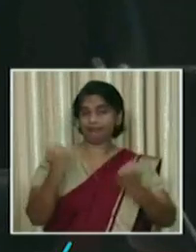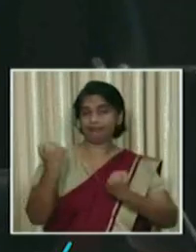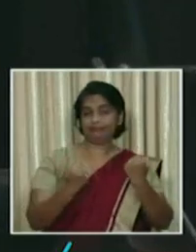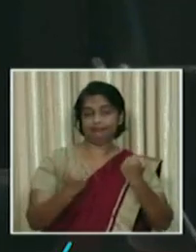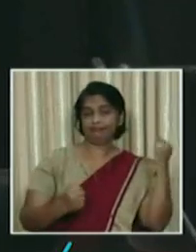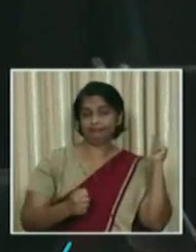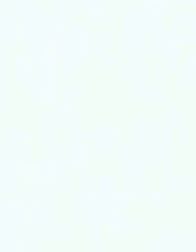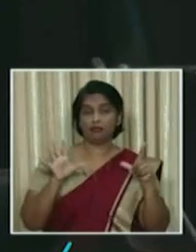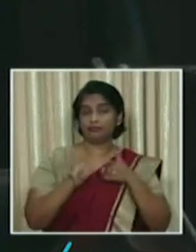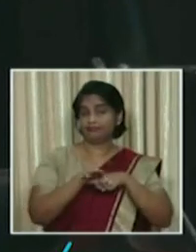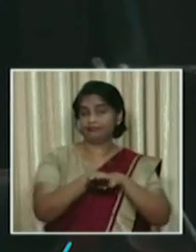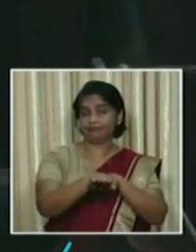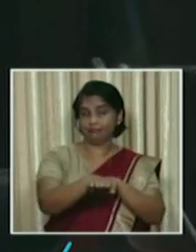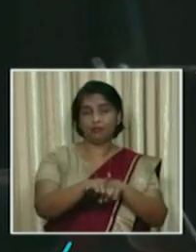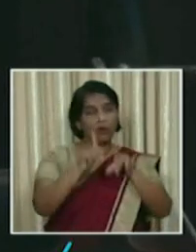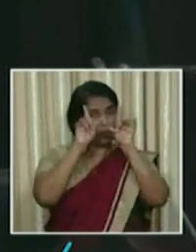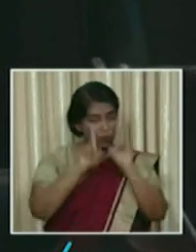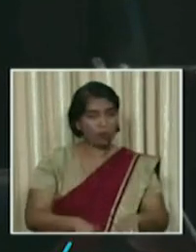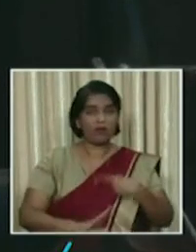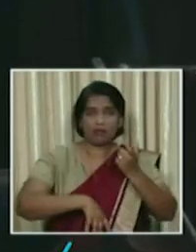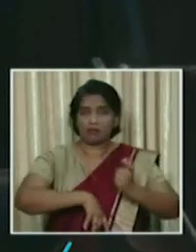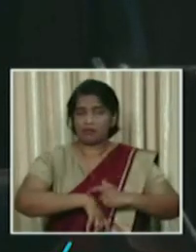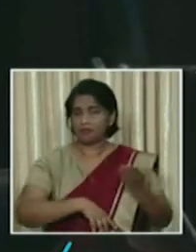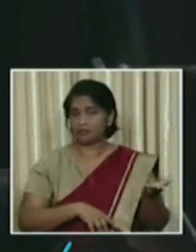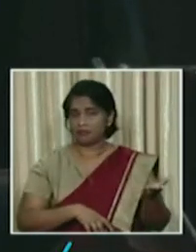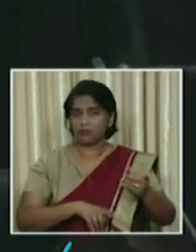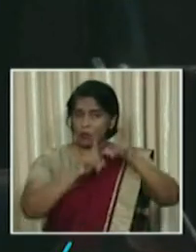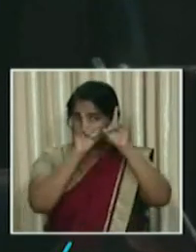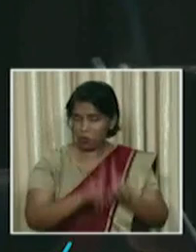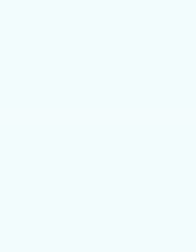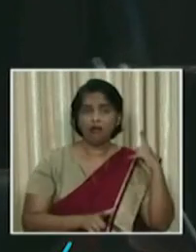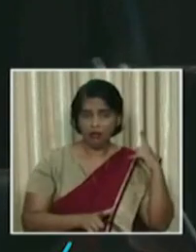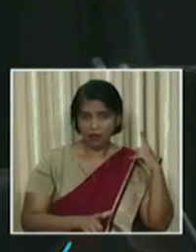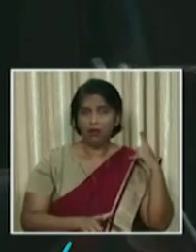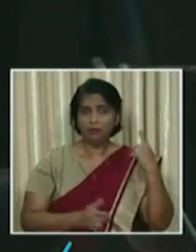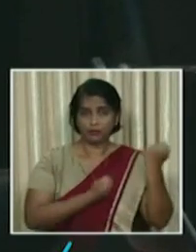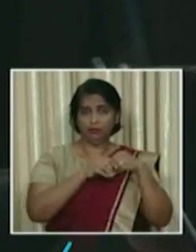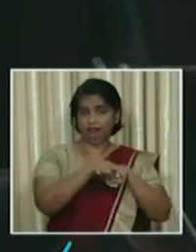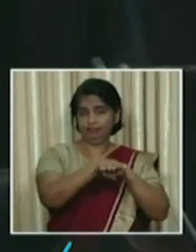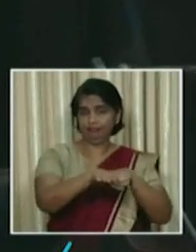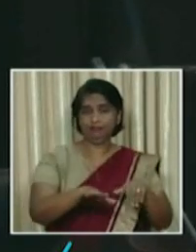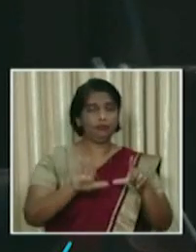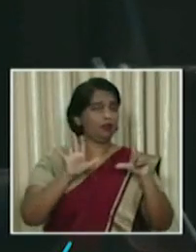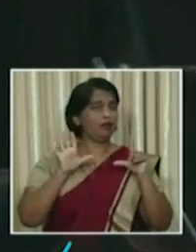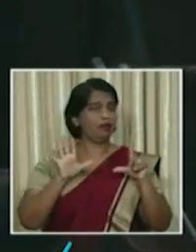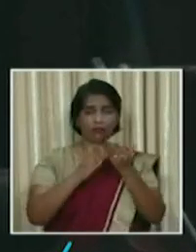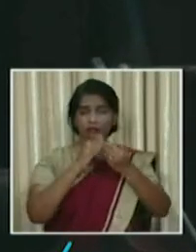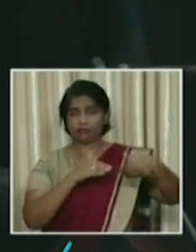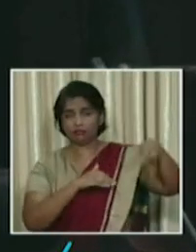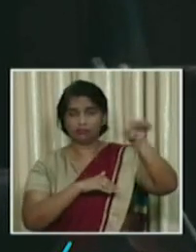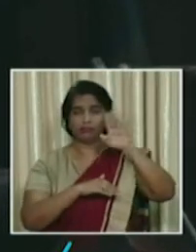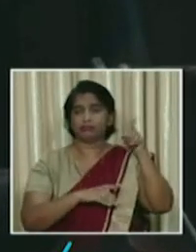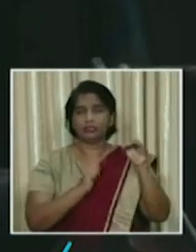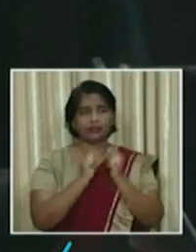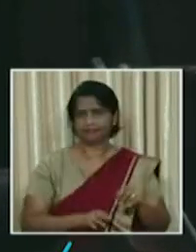ආවා වාහන 7ක් එක්ක. රටේ මිනිසුන්ට කන්න නැති වෙලාවේ මේ ආකාරයට ආරක්ෂක අමාත්‍යාංශයේ නියෝජනය කරන ඉහළ නිලධාරි